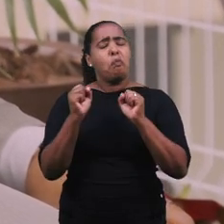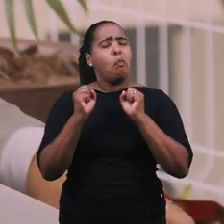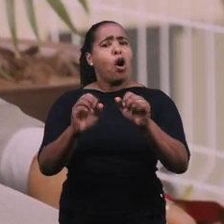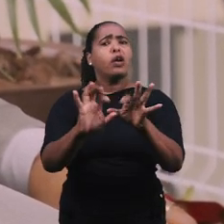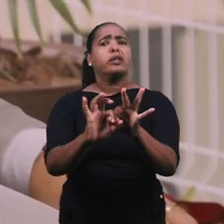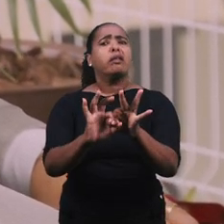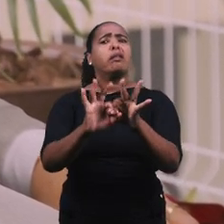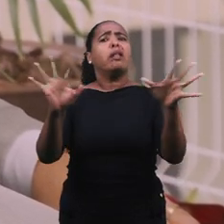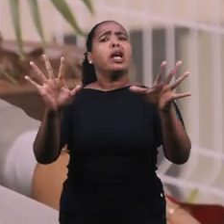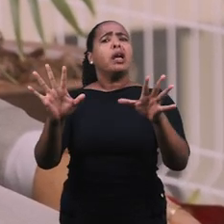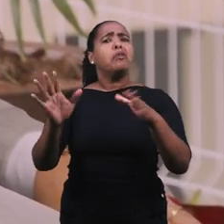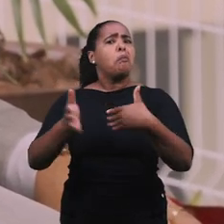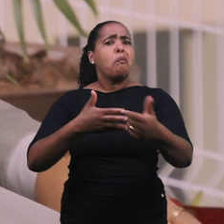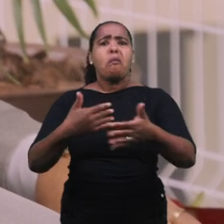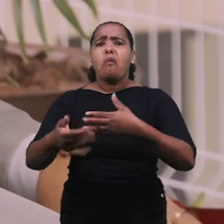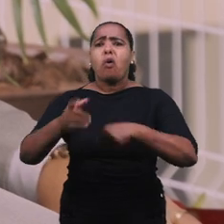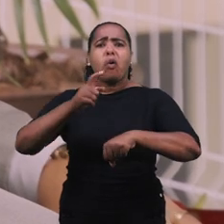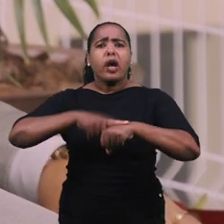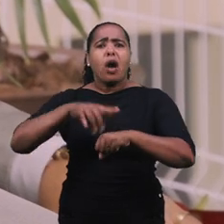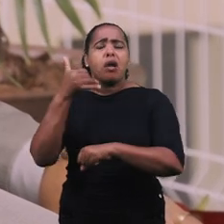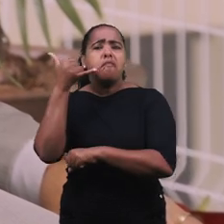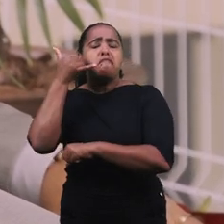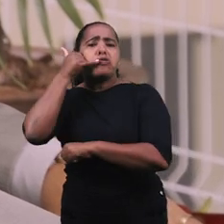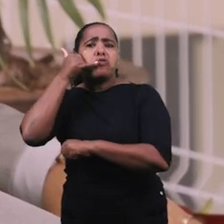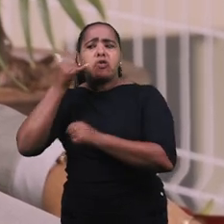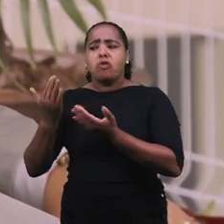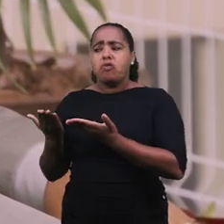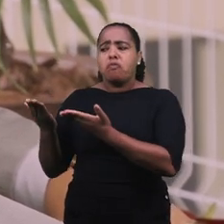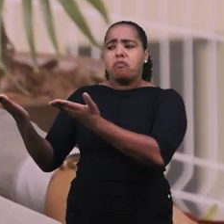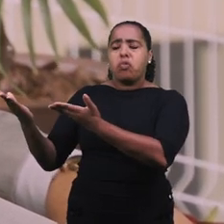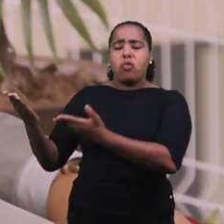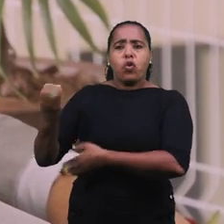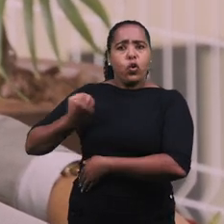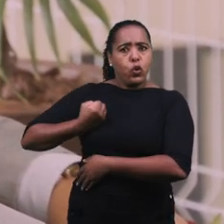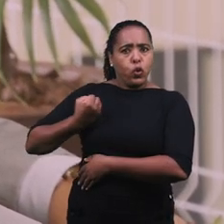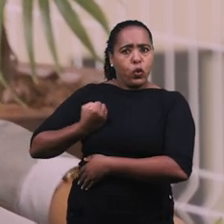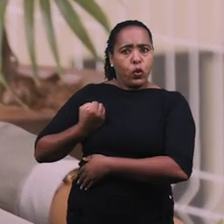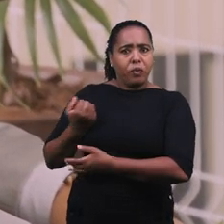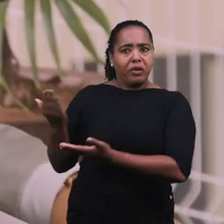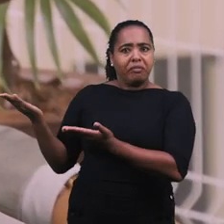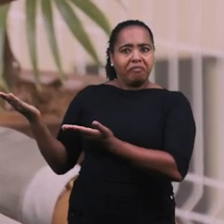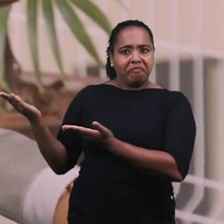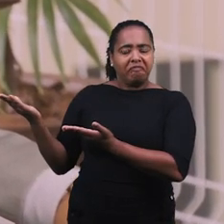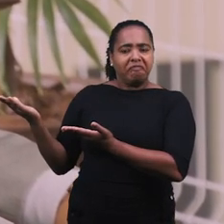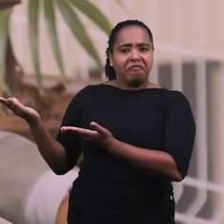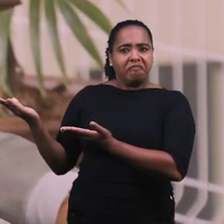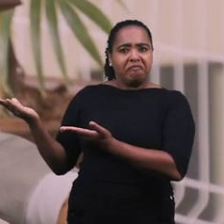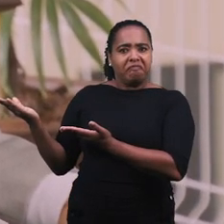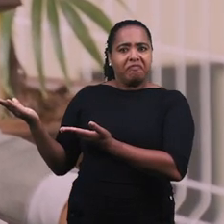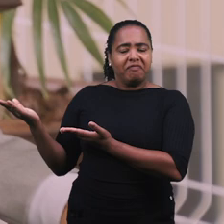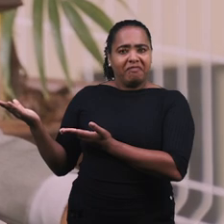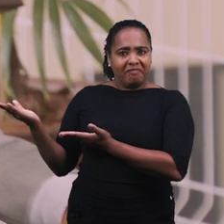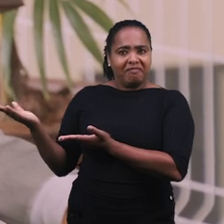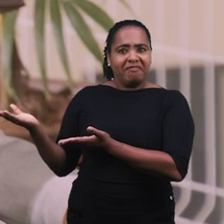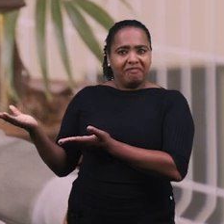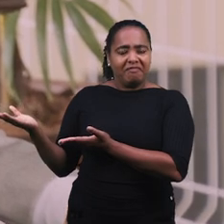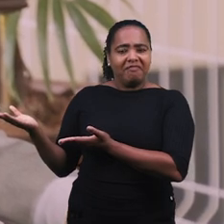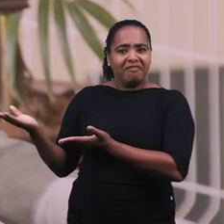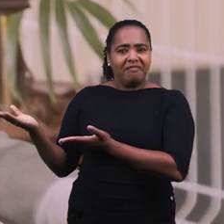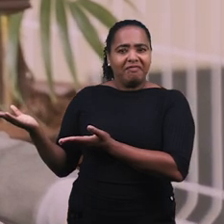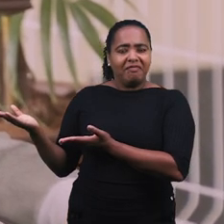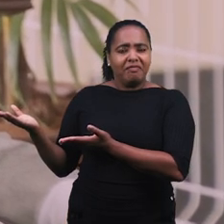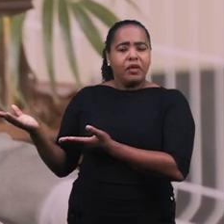quel moment de la journée ou de la nuit pour ce numéro 0800 707 30